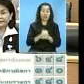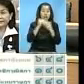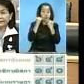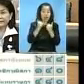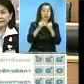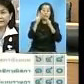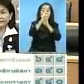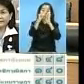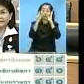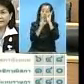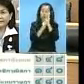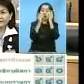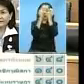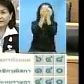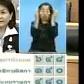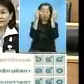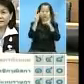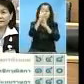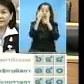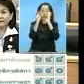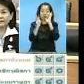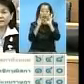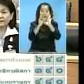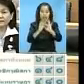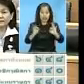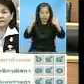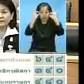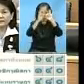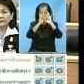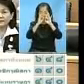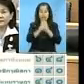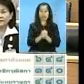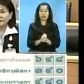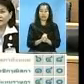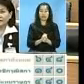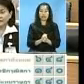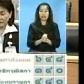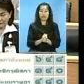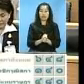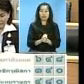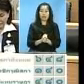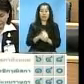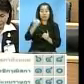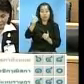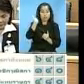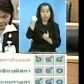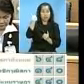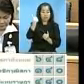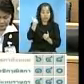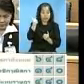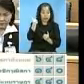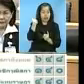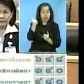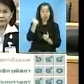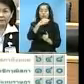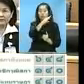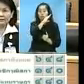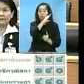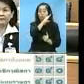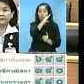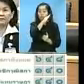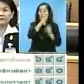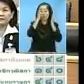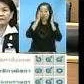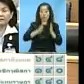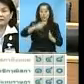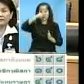ธรรมนูญเป็นกฎหมายสำคัญของประเทศเรามีเป้าหมายหรือมีสมมติฐานว่าคนไทย